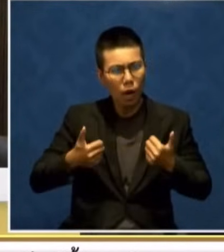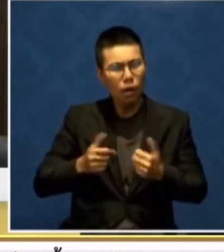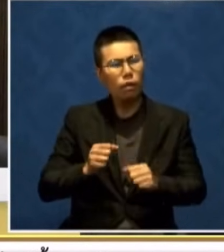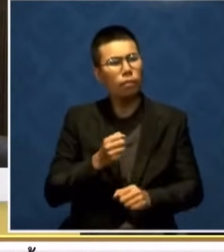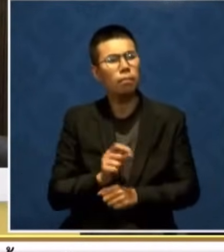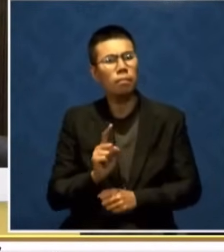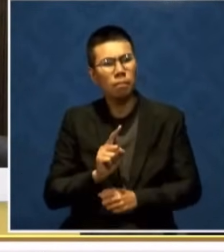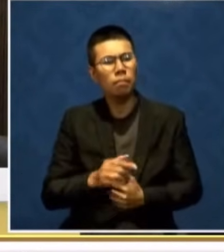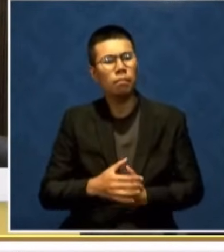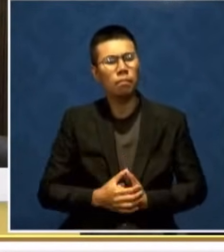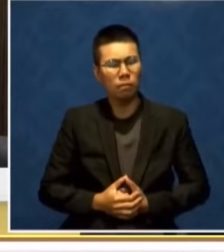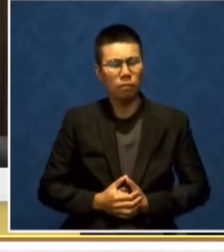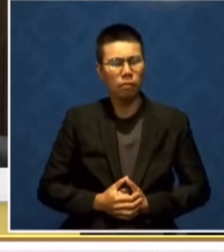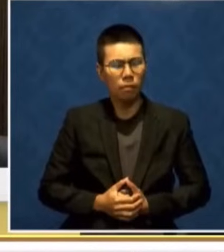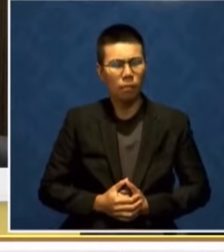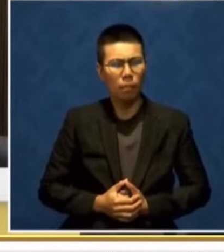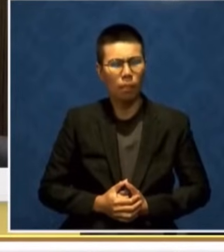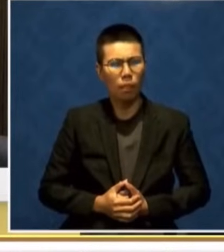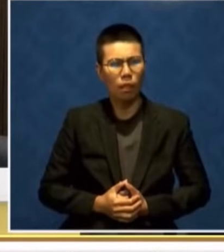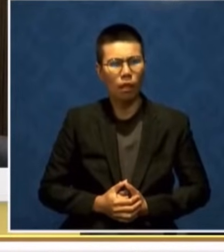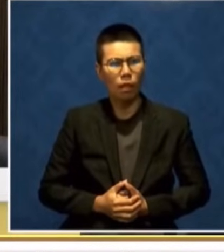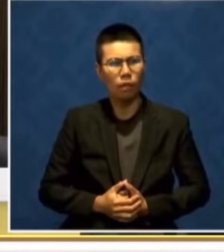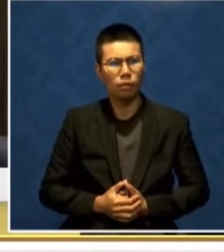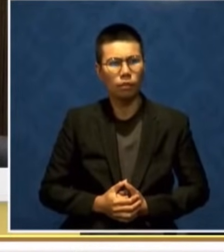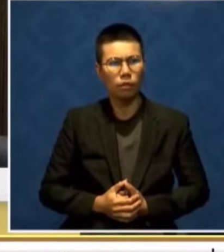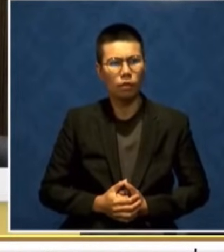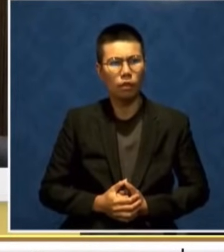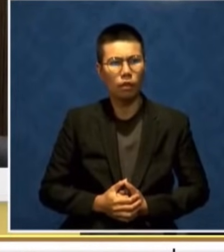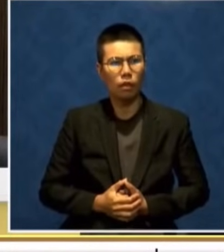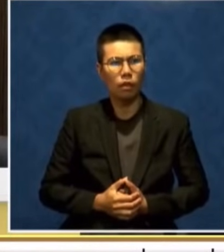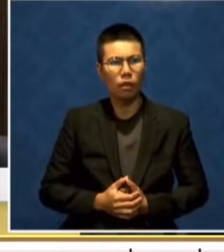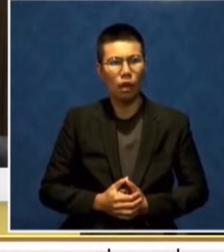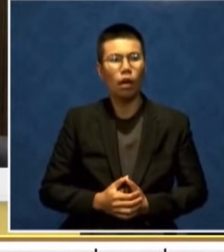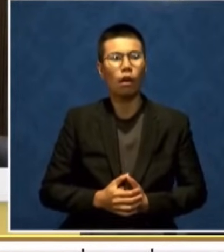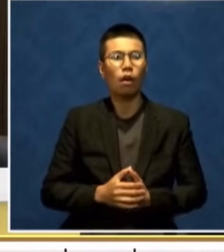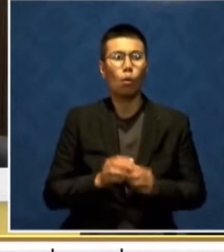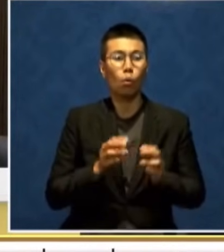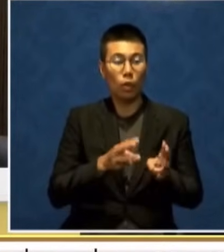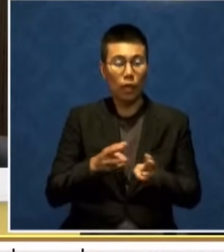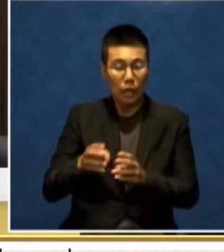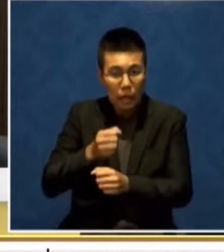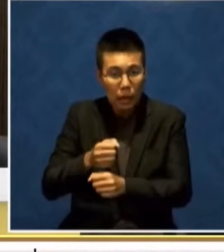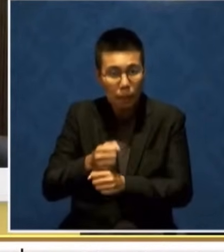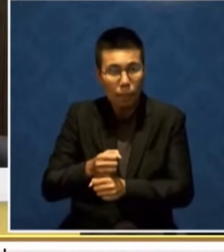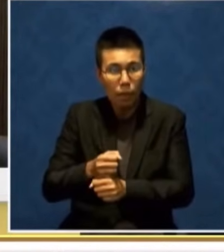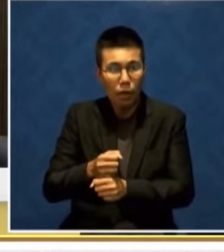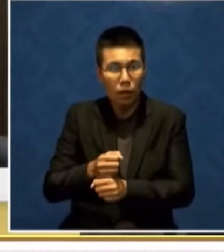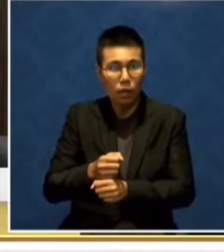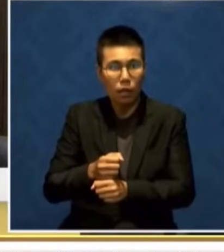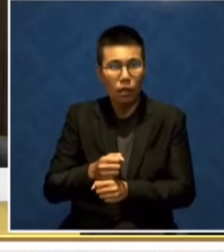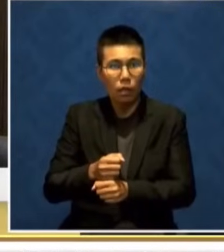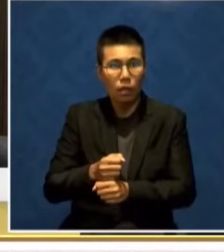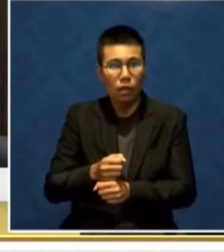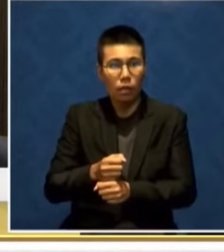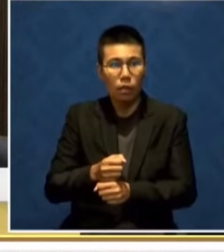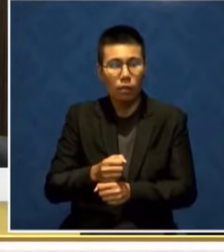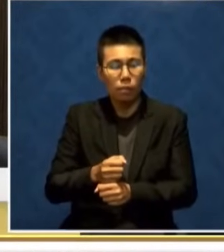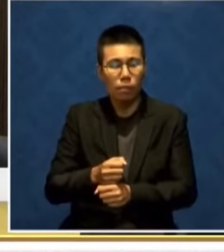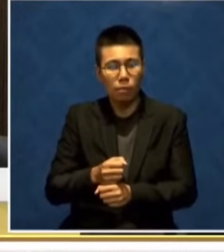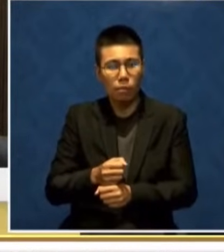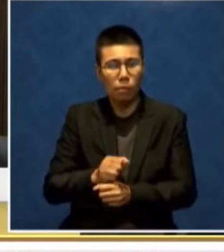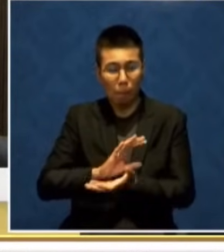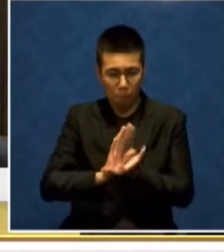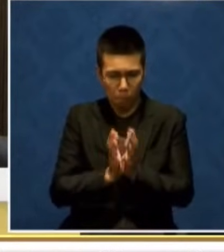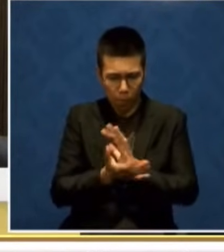ดังนั้นก็ท่านประธานครับในส่วนของวิธีการซึ่งจะนำไปสู่การ